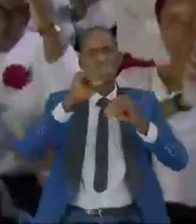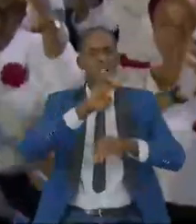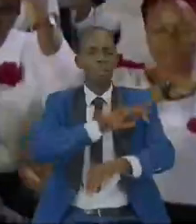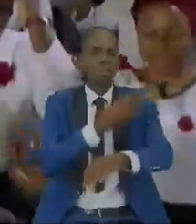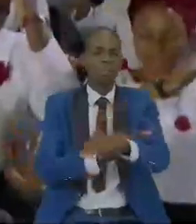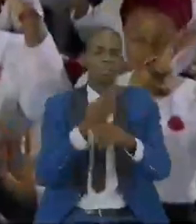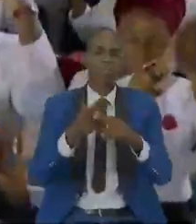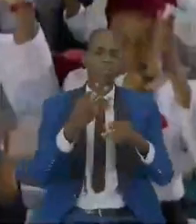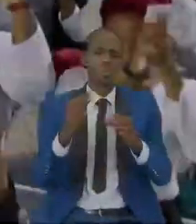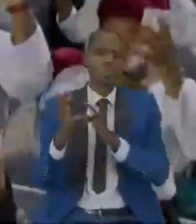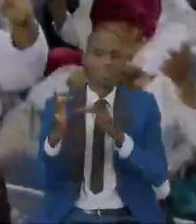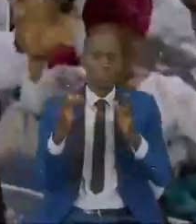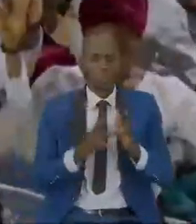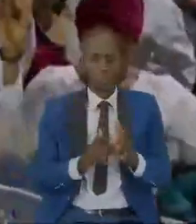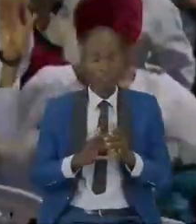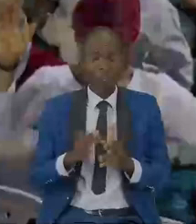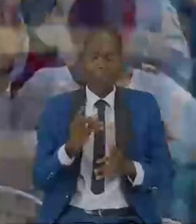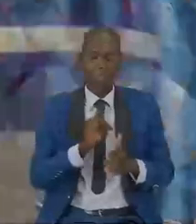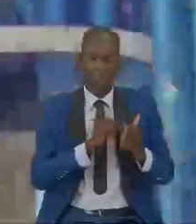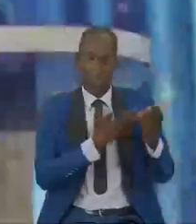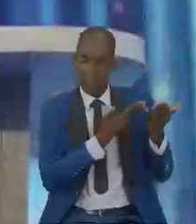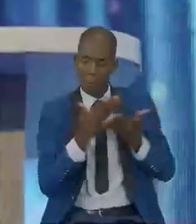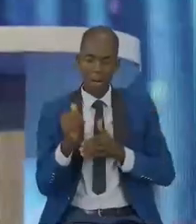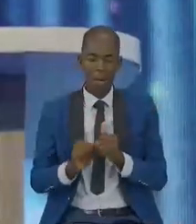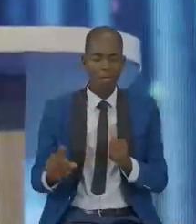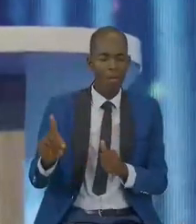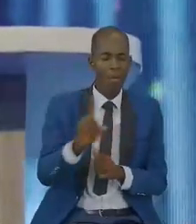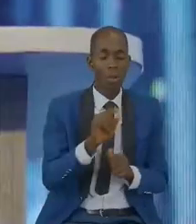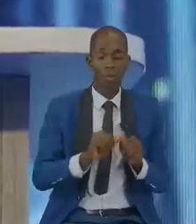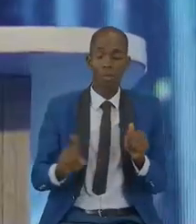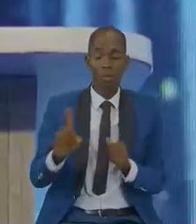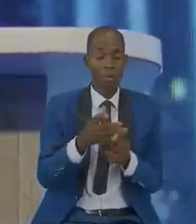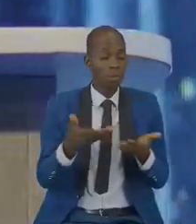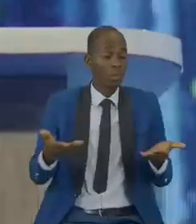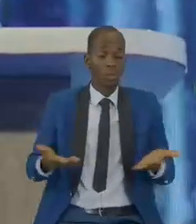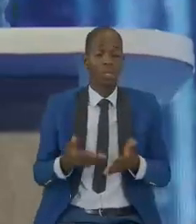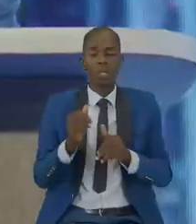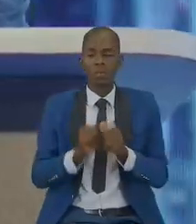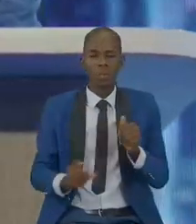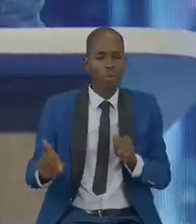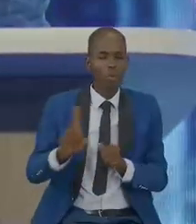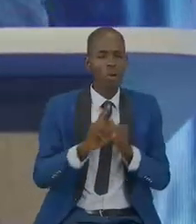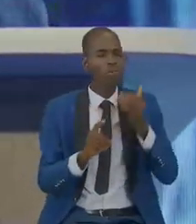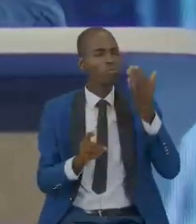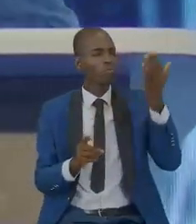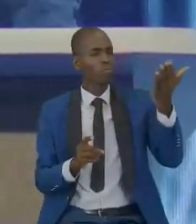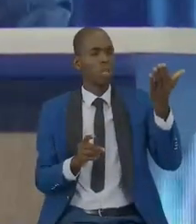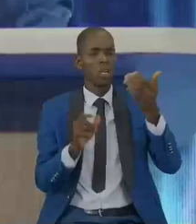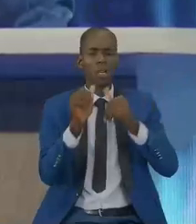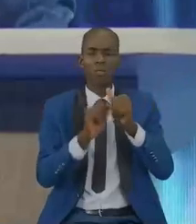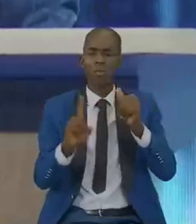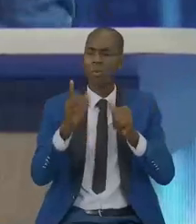Père, au nom puissant de Jésus, je te présente tout le monde